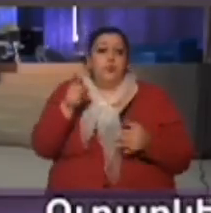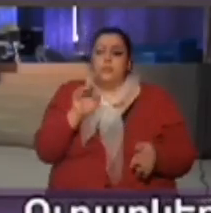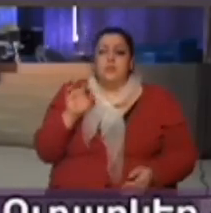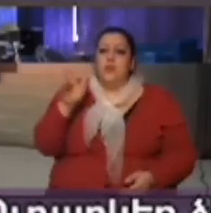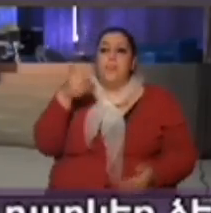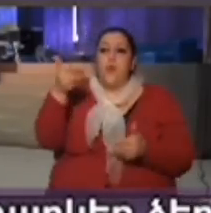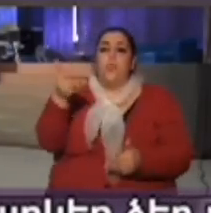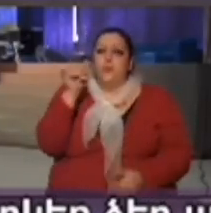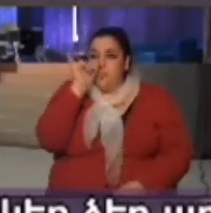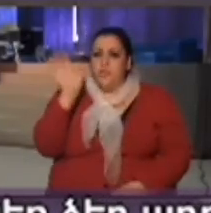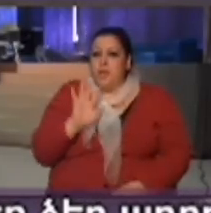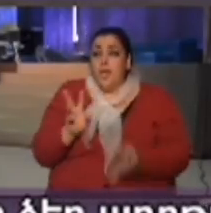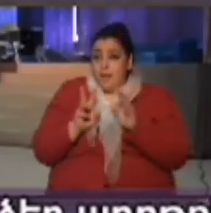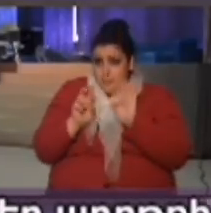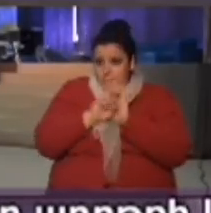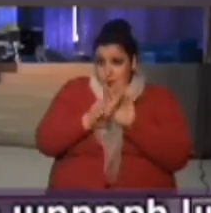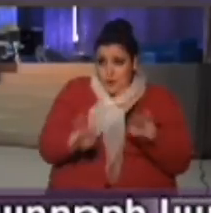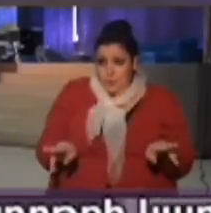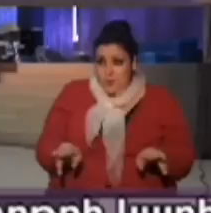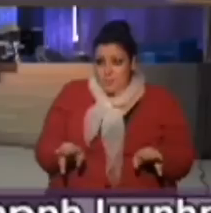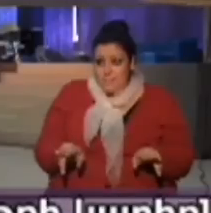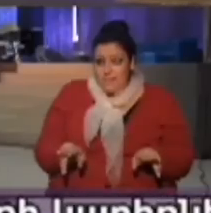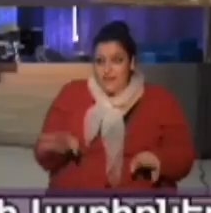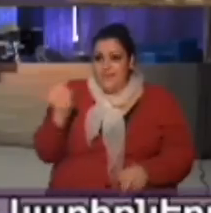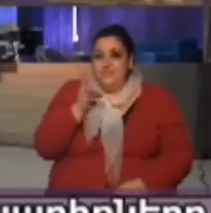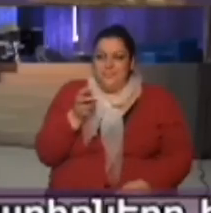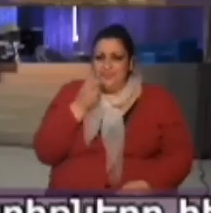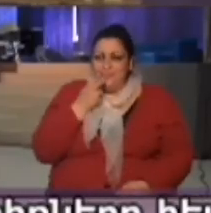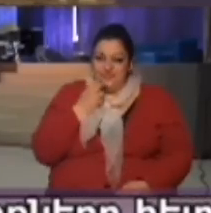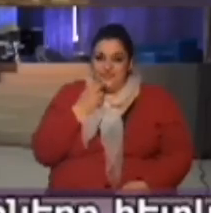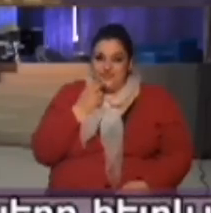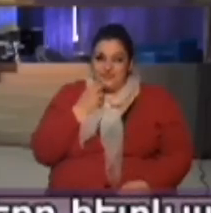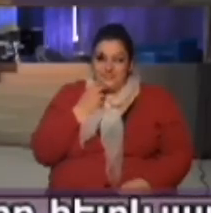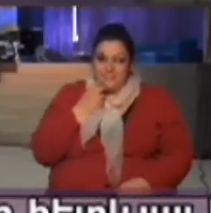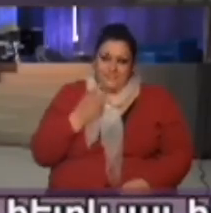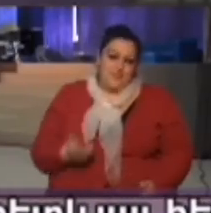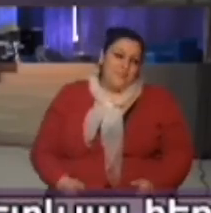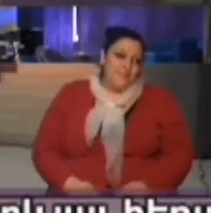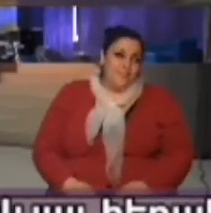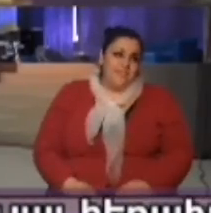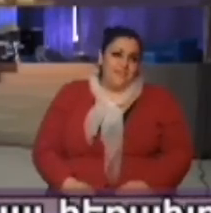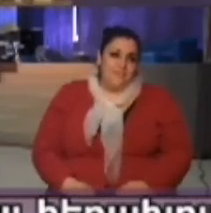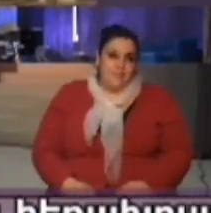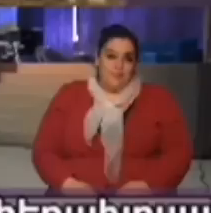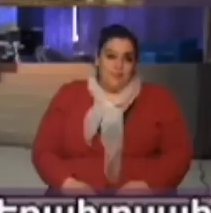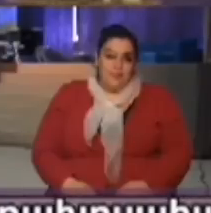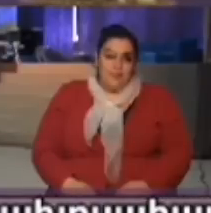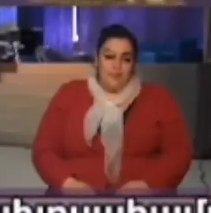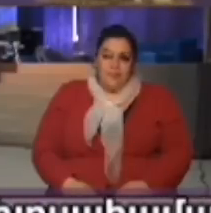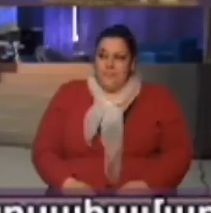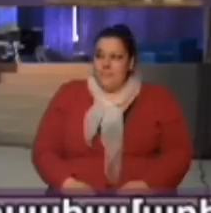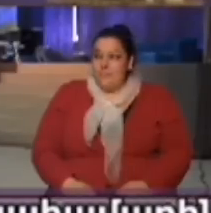ձեր փոքրիկ հիացմունքից ես հասկացա, որ կարելի այդպիսի խոսքեր լինի, դա նորմալ ա, որ կա,